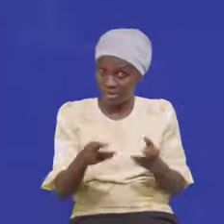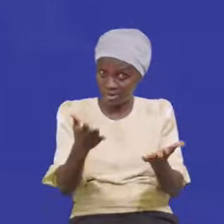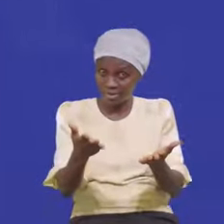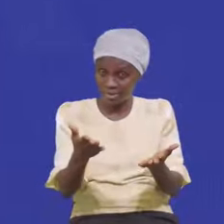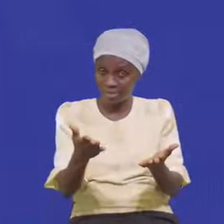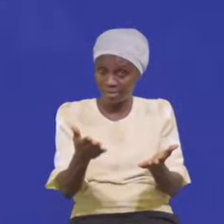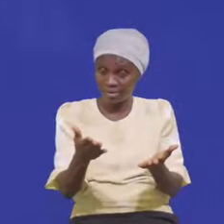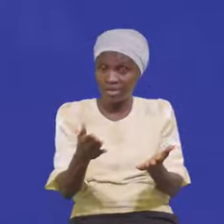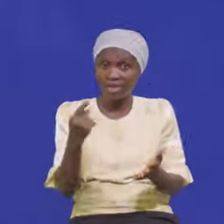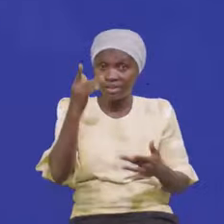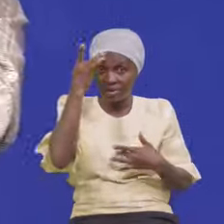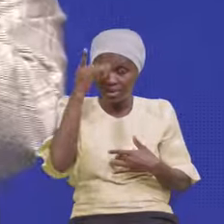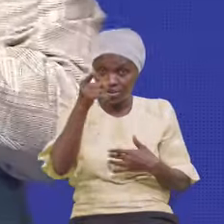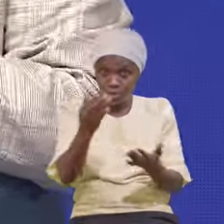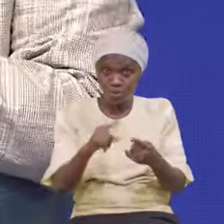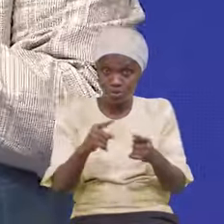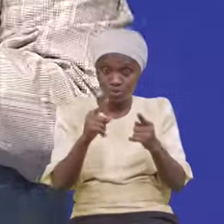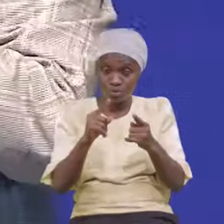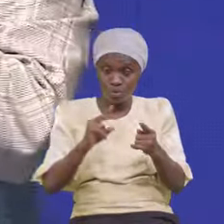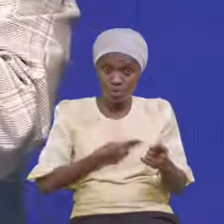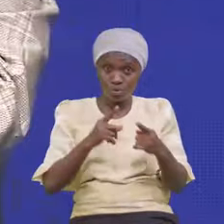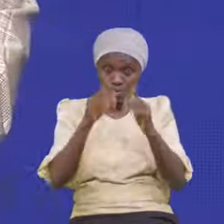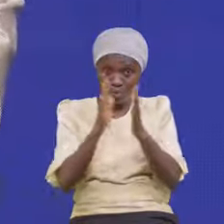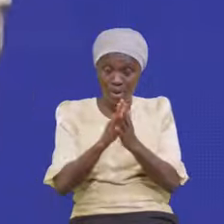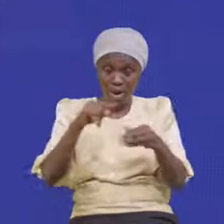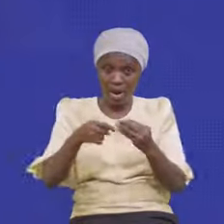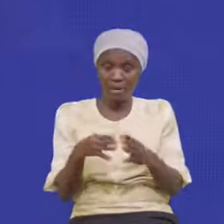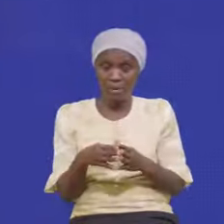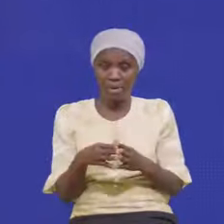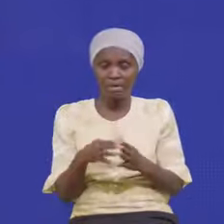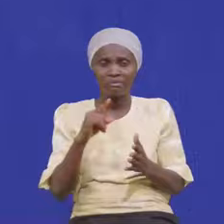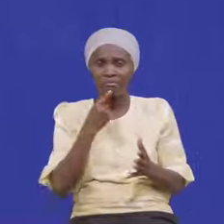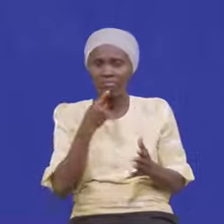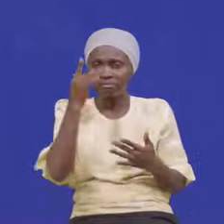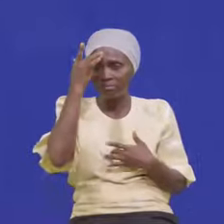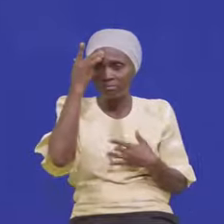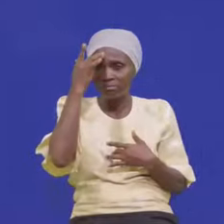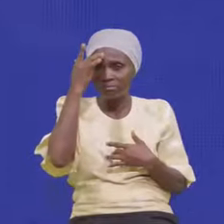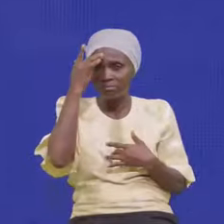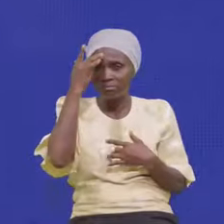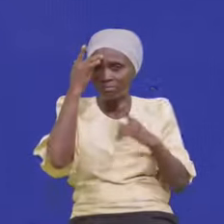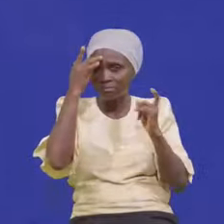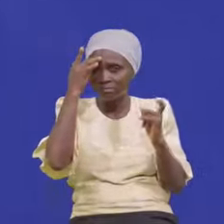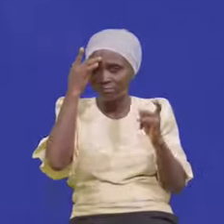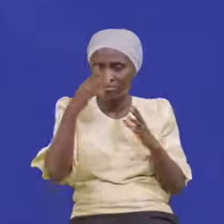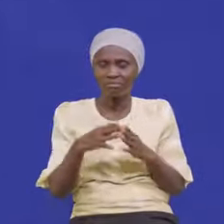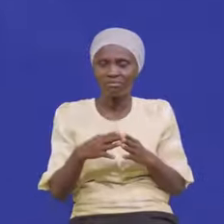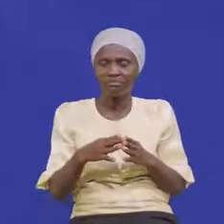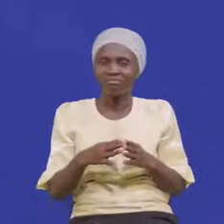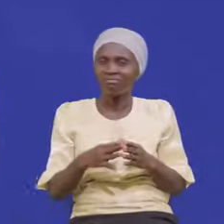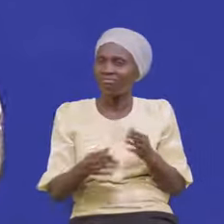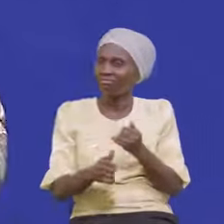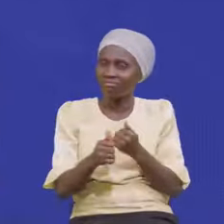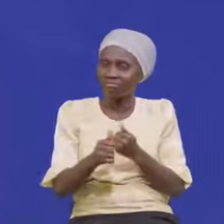pray about. కనుక ఎవరికైనా వ్యాధి ఉండి ప్రార్థన సహాయం కోరుకుంటే. Serious sickness. ఎంత సుదీర్ఘమైన రోగమైనా. Terrible sickness.